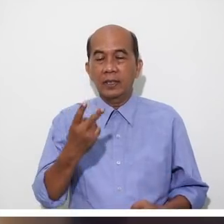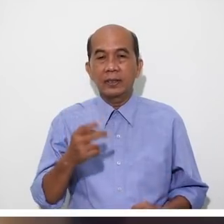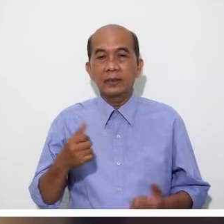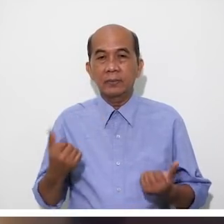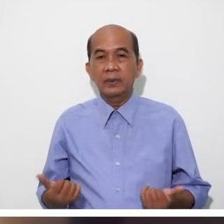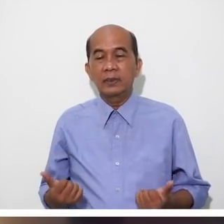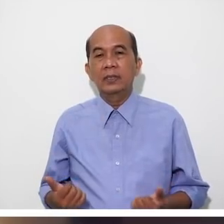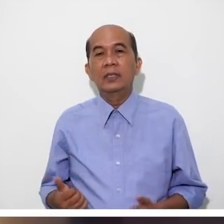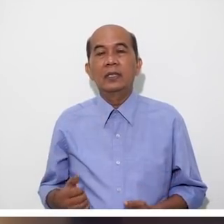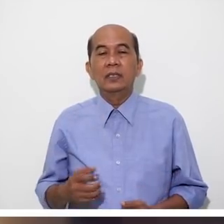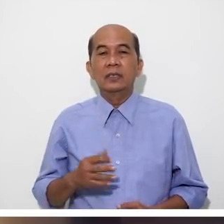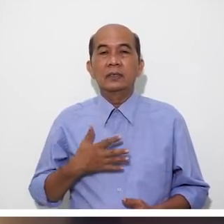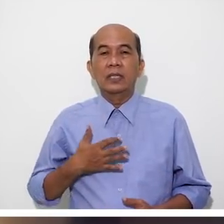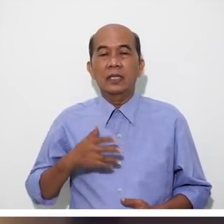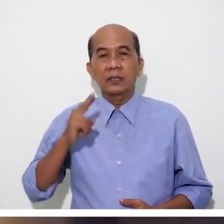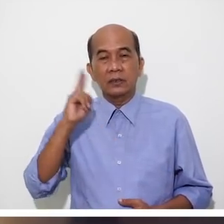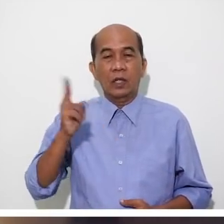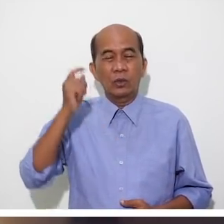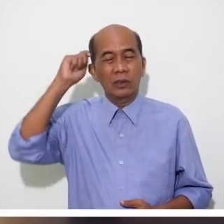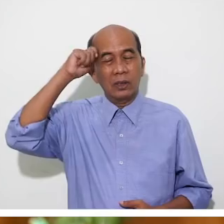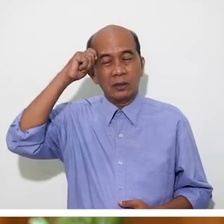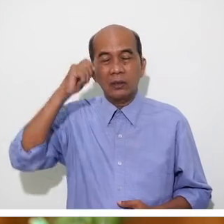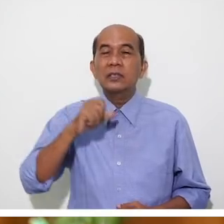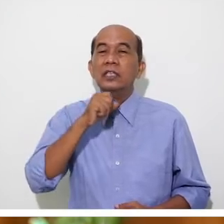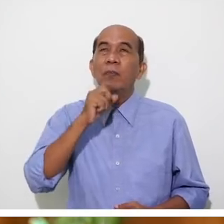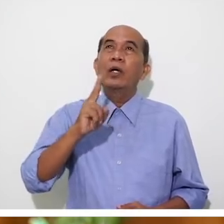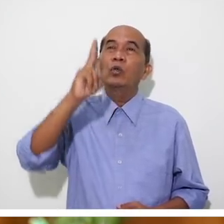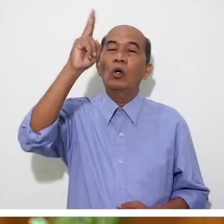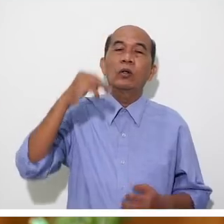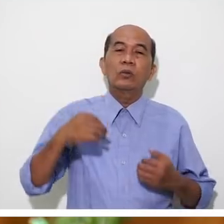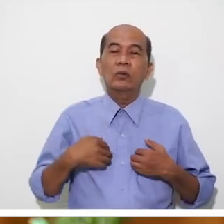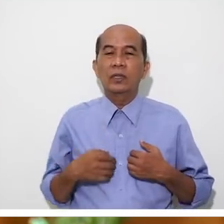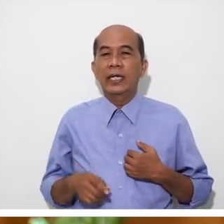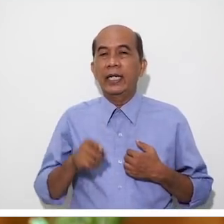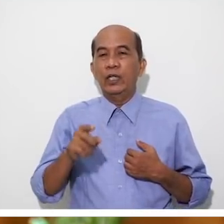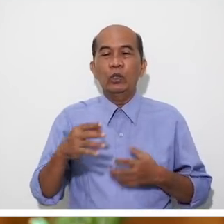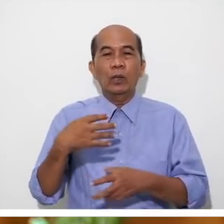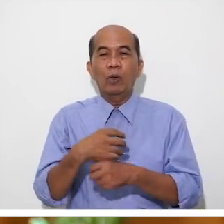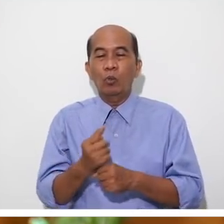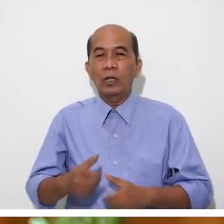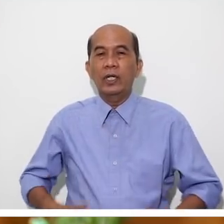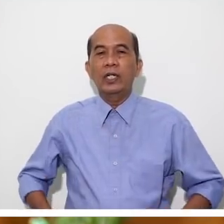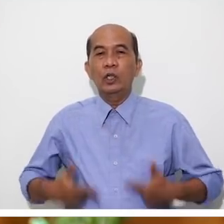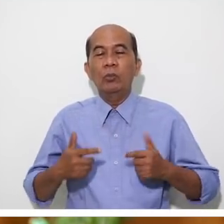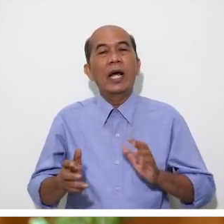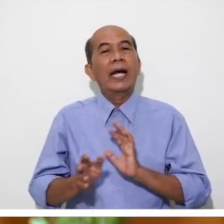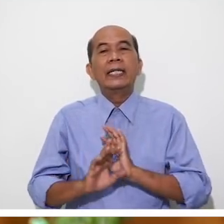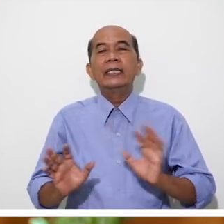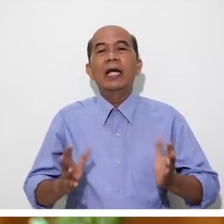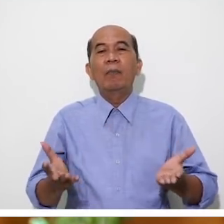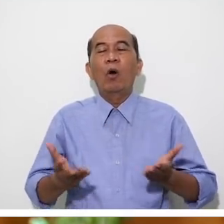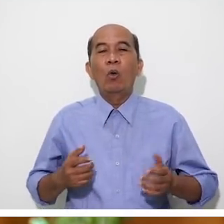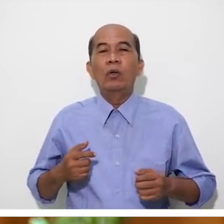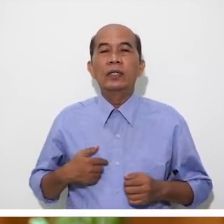saudara, saya selalu diingatkan siapa Tuhan saya. Itu yang membuat hidup saya tidak mau